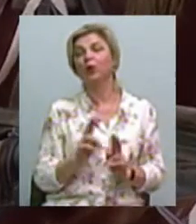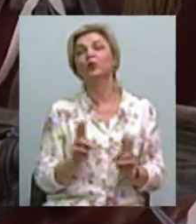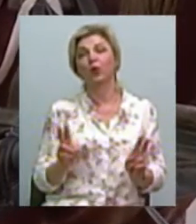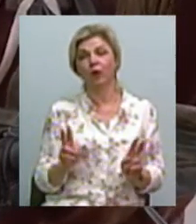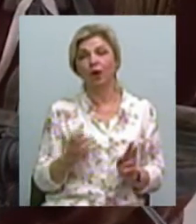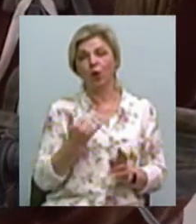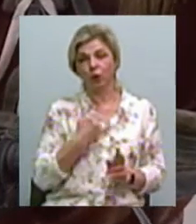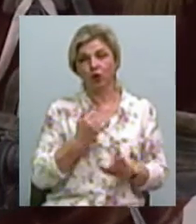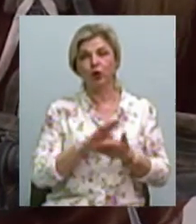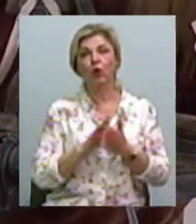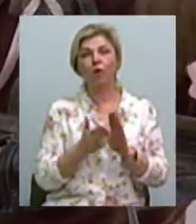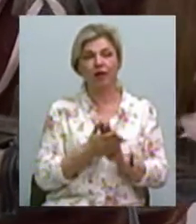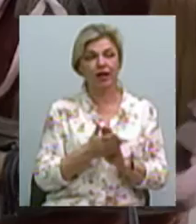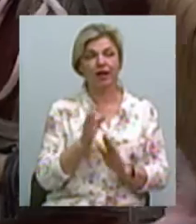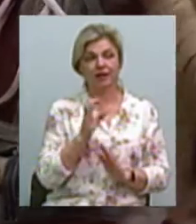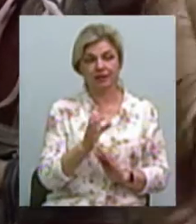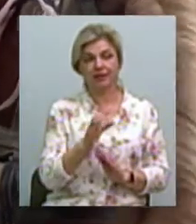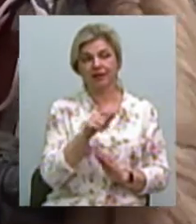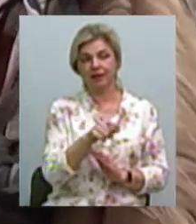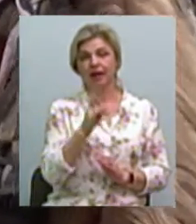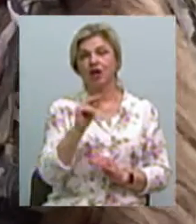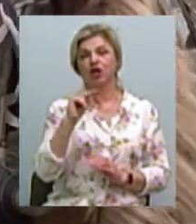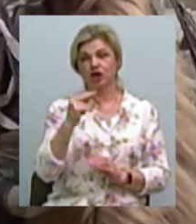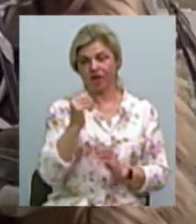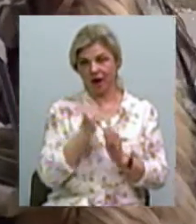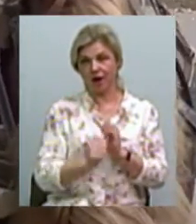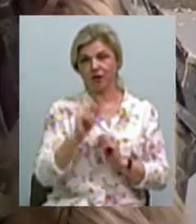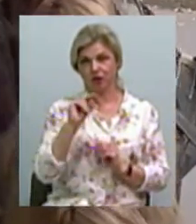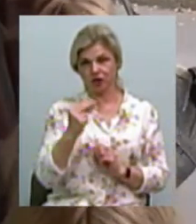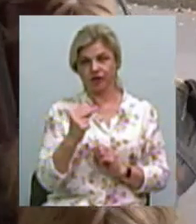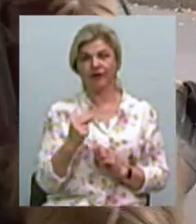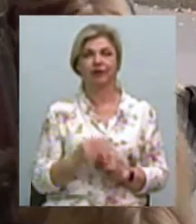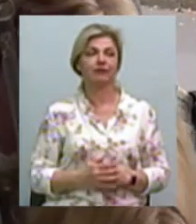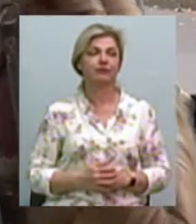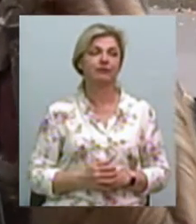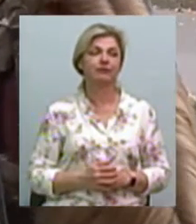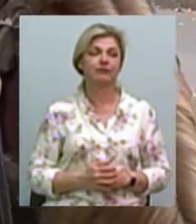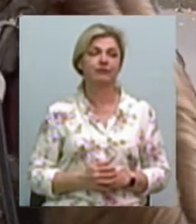нас договори з «Мрією», які на четвер, кожен четвер,